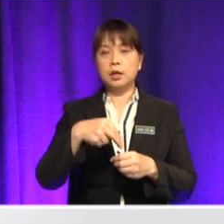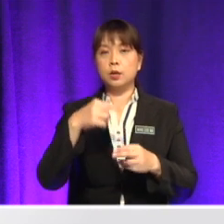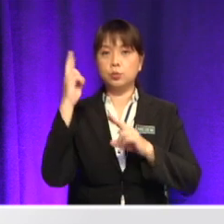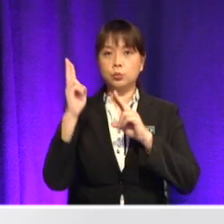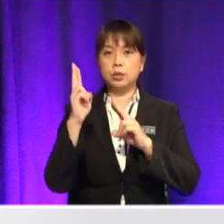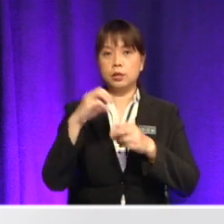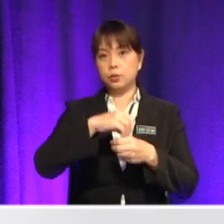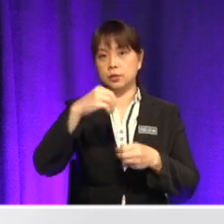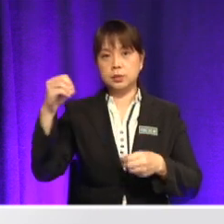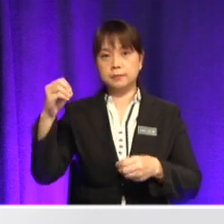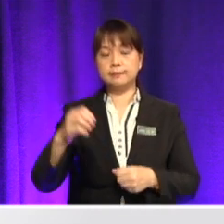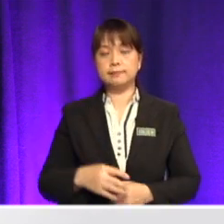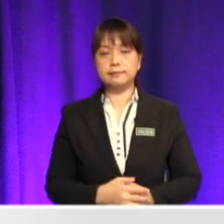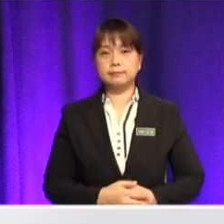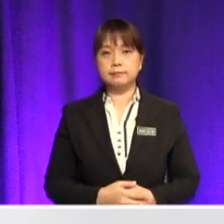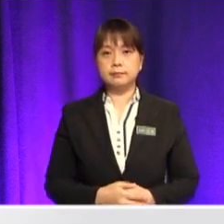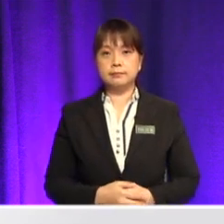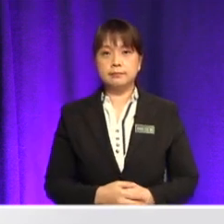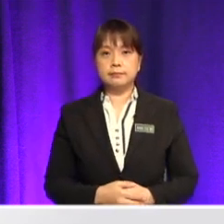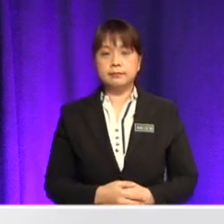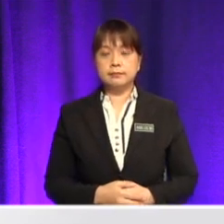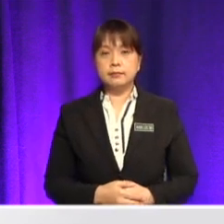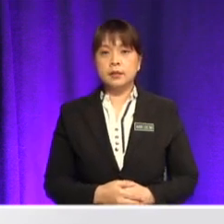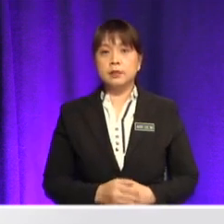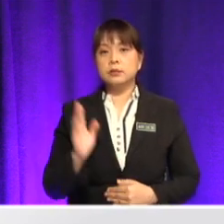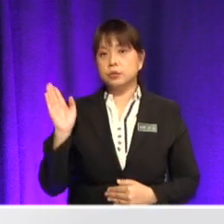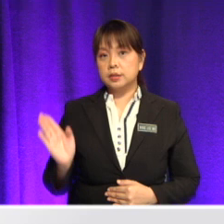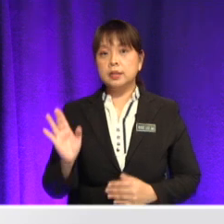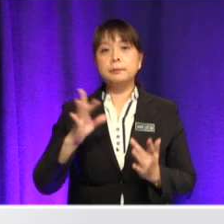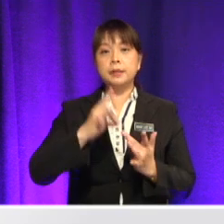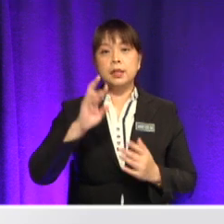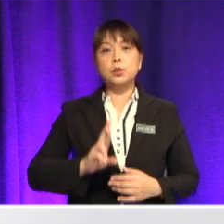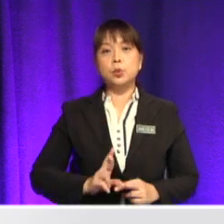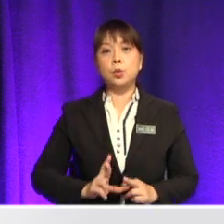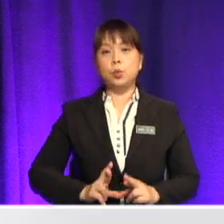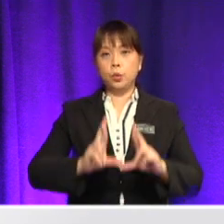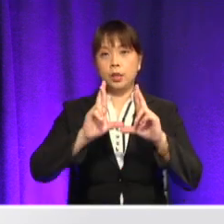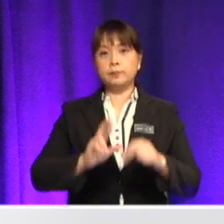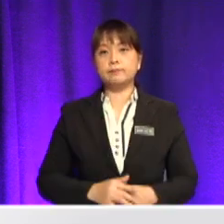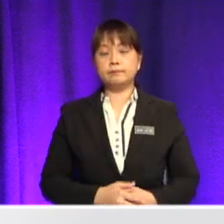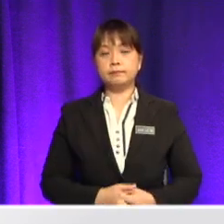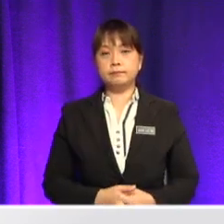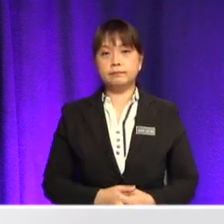gunakan supaya dapat melepas angka selepas yang bersifat udara